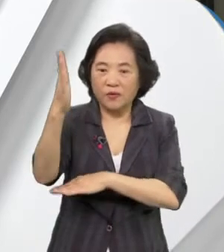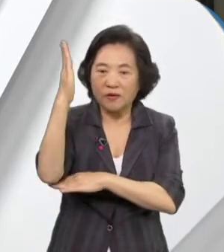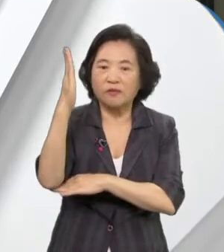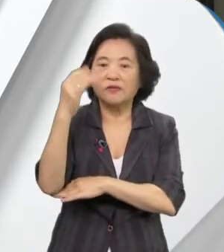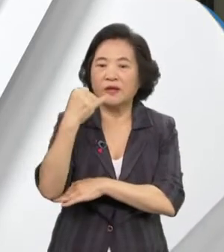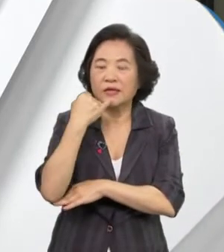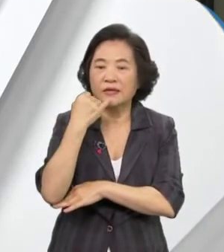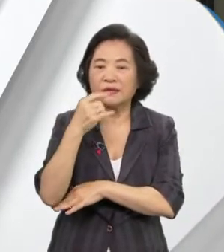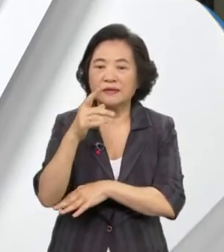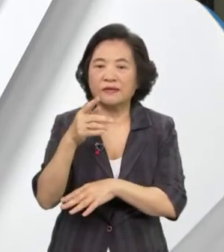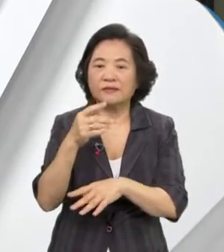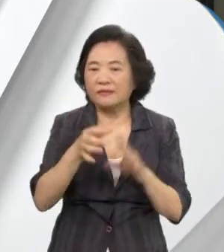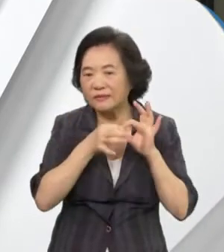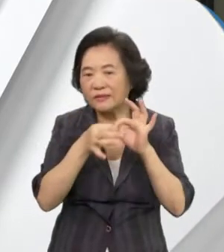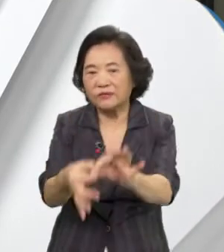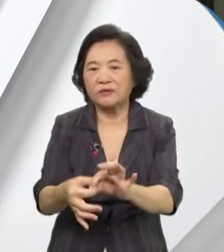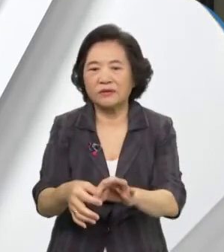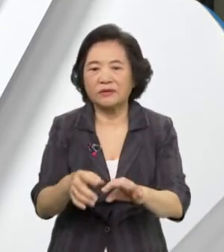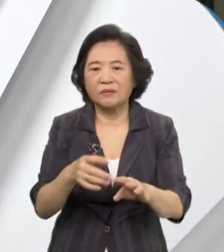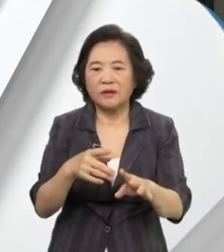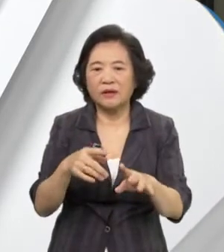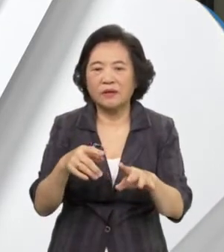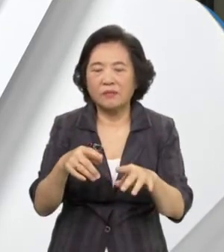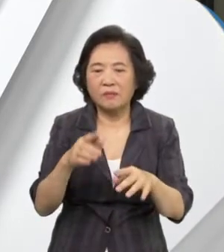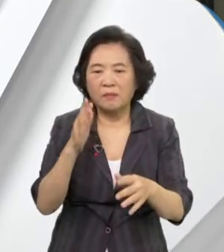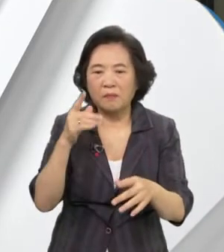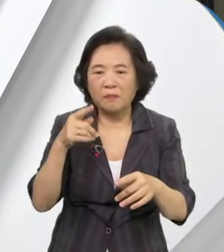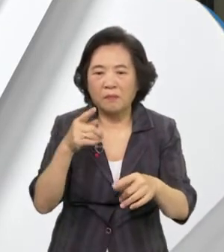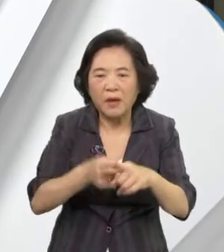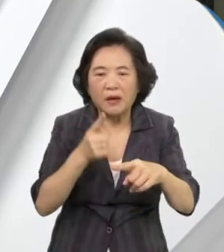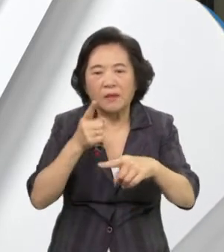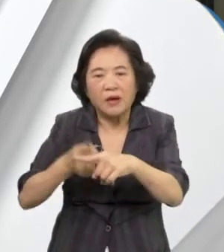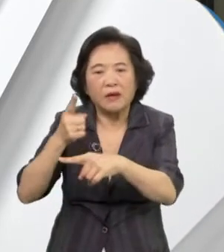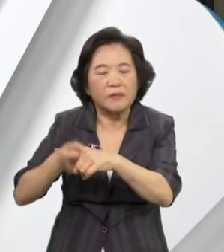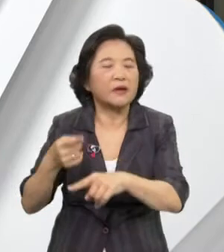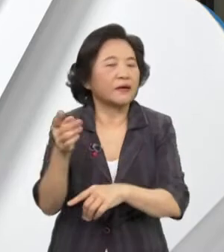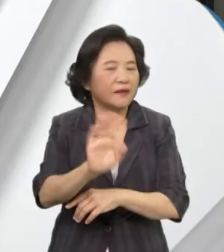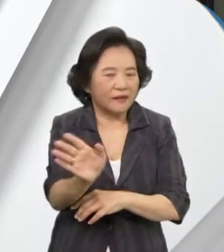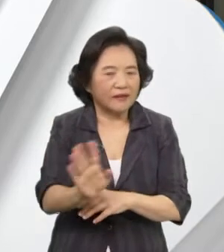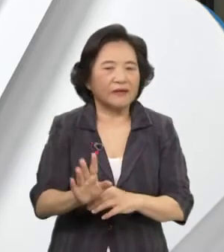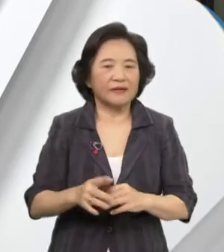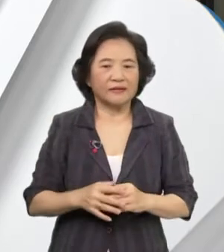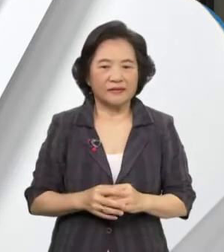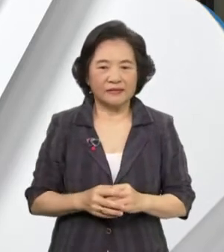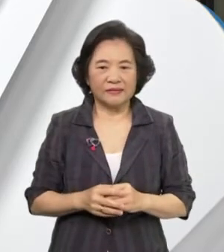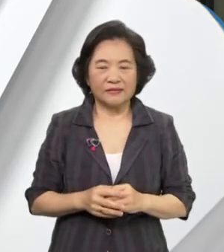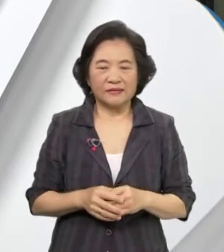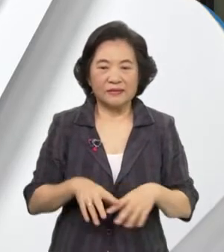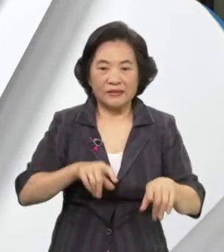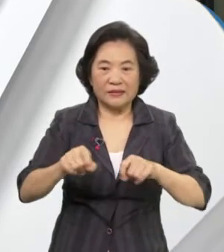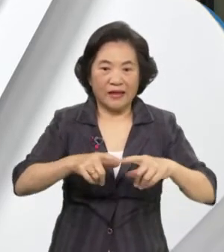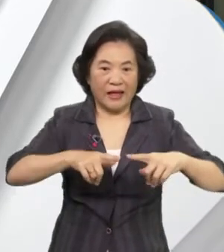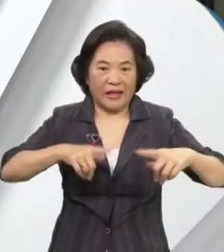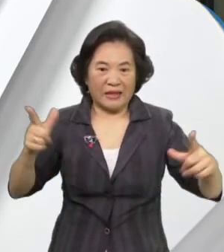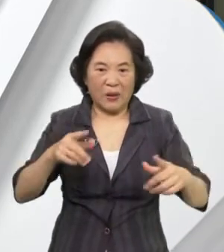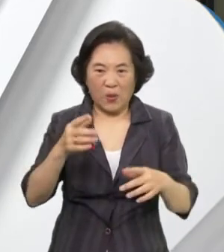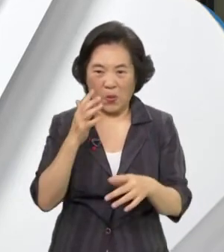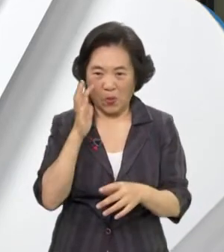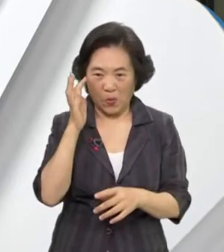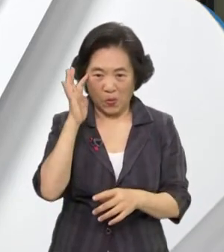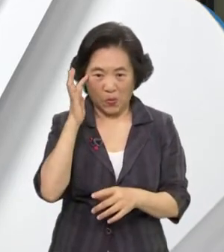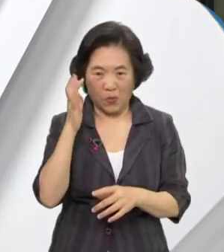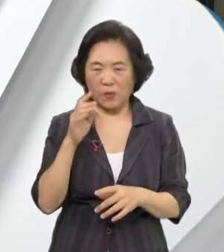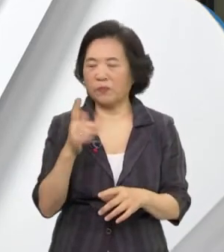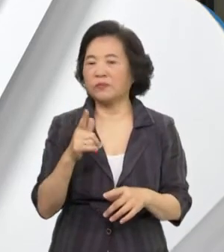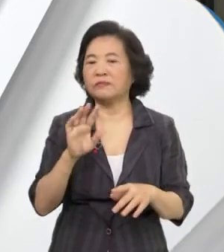要是要持续啦，就是不要就是等于是。一直就是或许不是说计划要多大哈，可是如果这样的